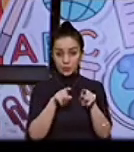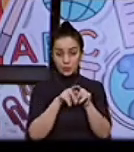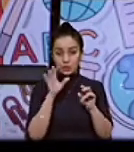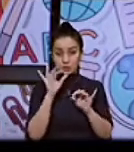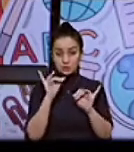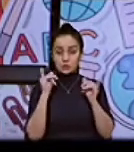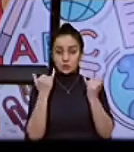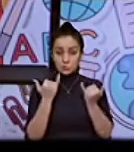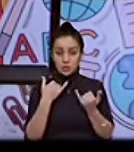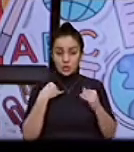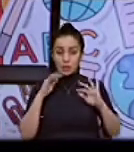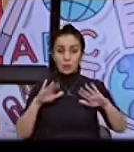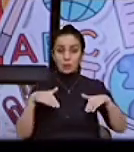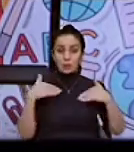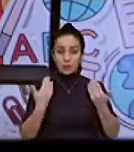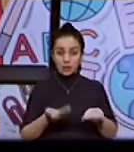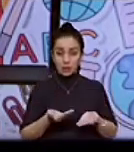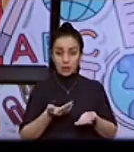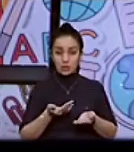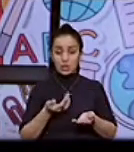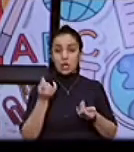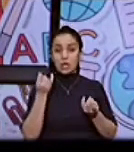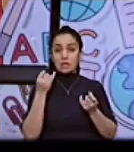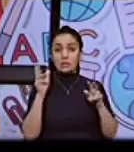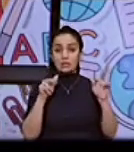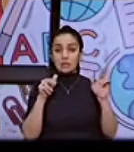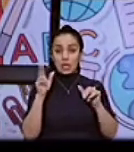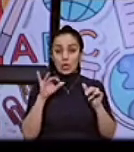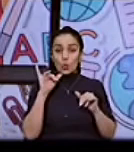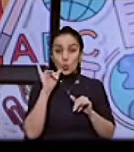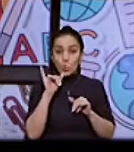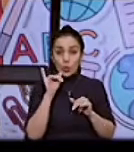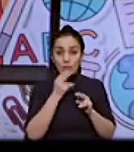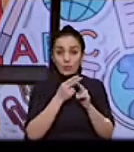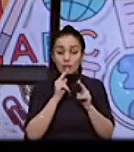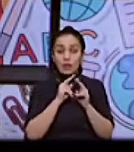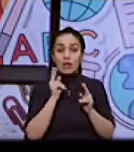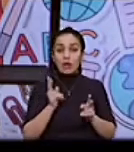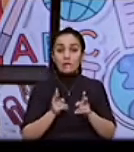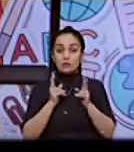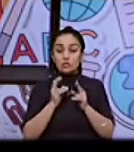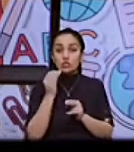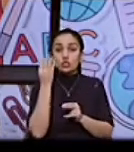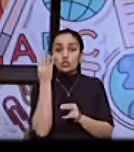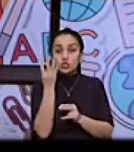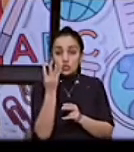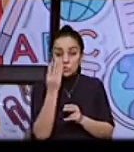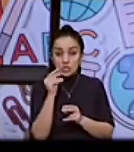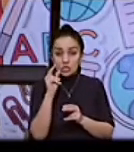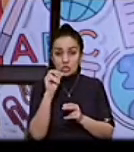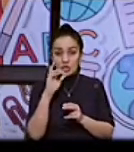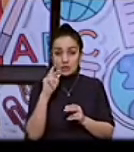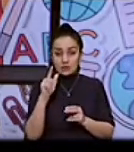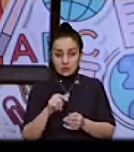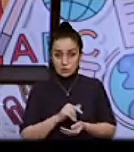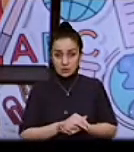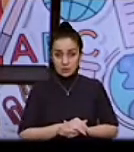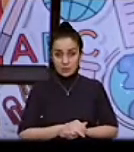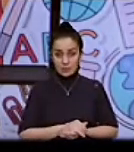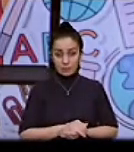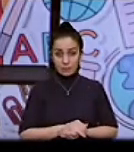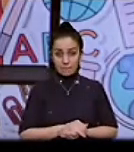части. Теперь нам предлагают закрасить у этого отрезка 4